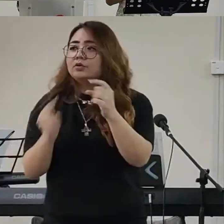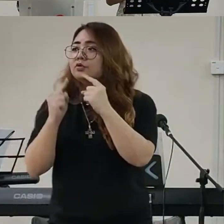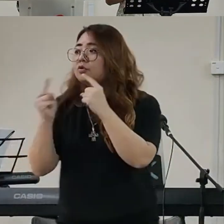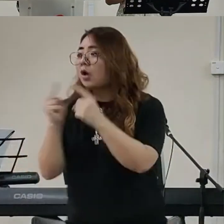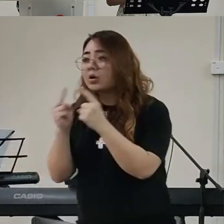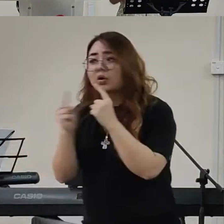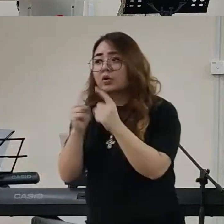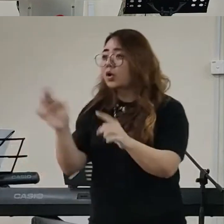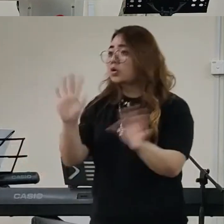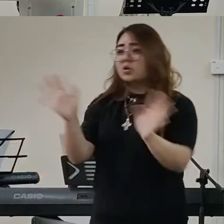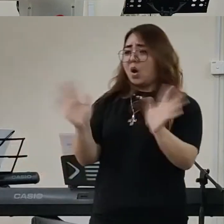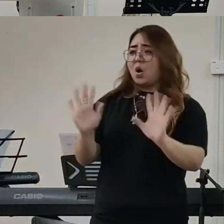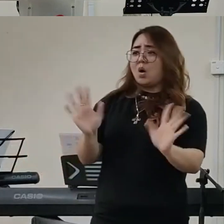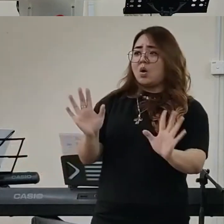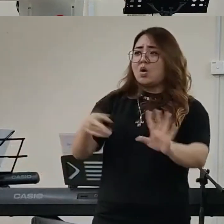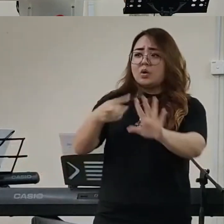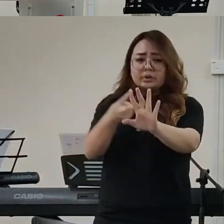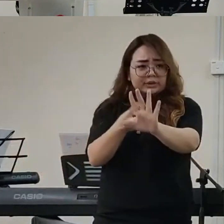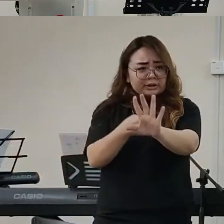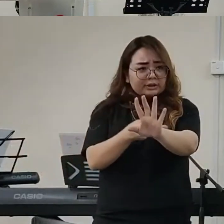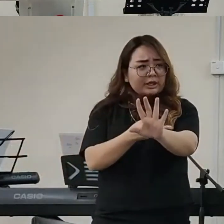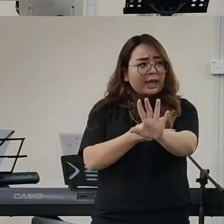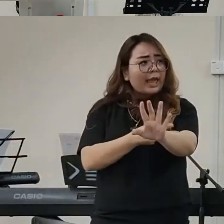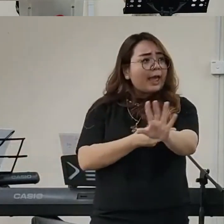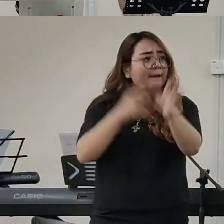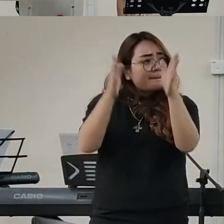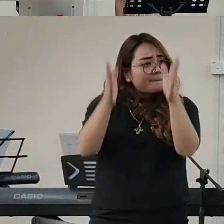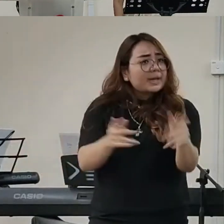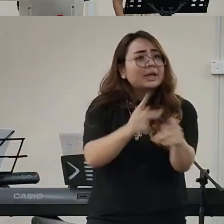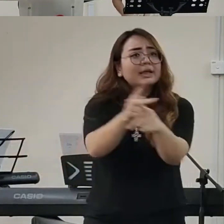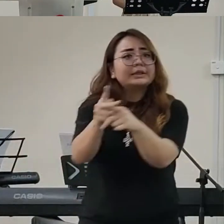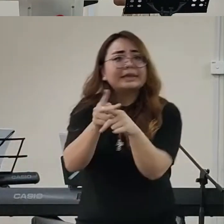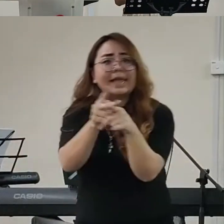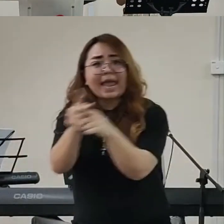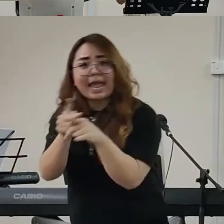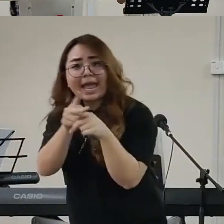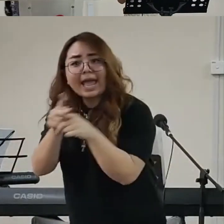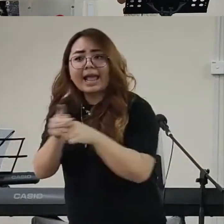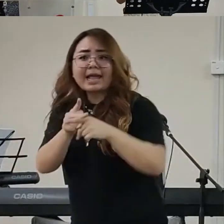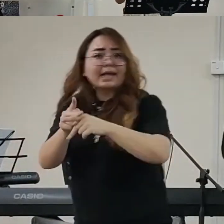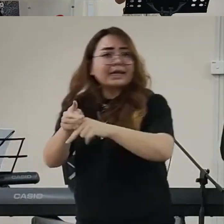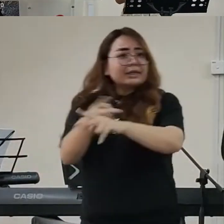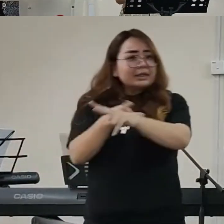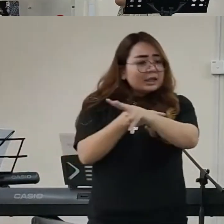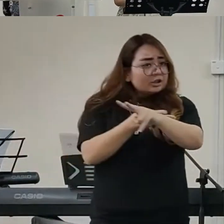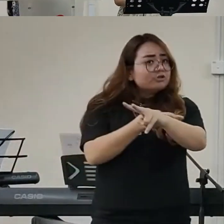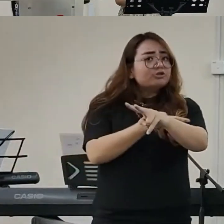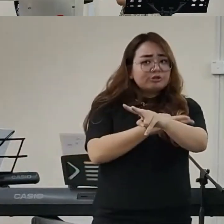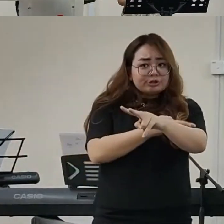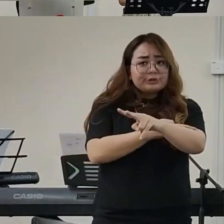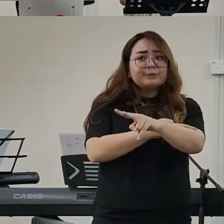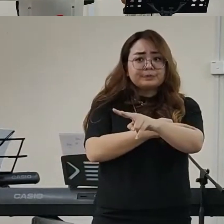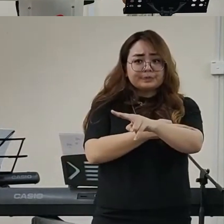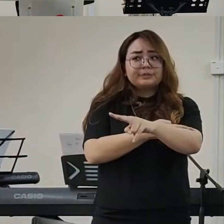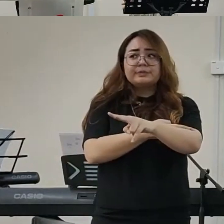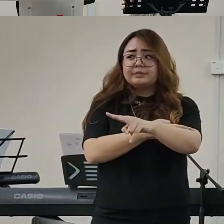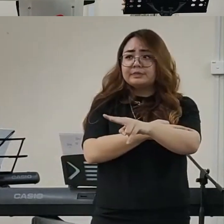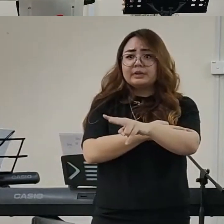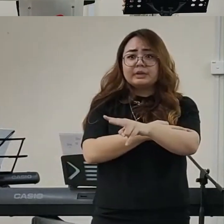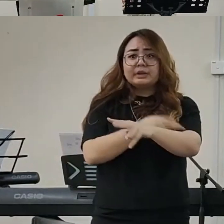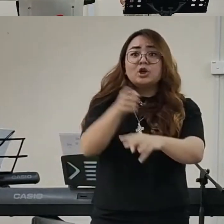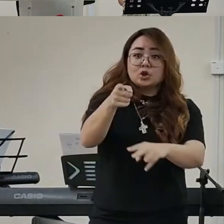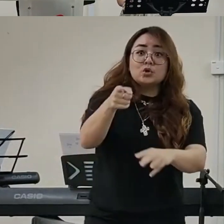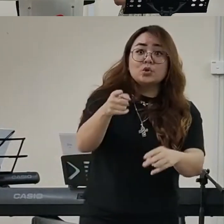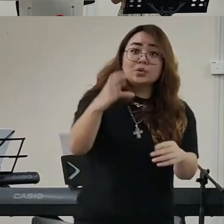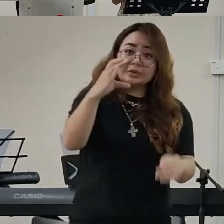it's more than that. Shepherds take care of the sheep. Okay, let's look. 那我们身为牧者呢，好像如果小组组